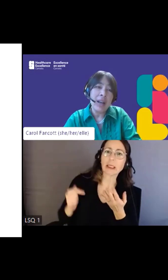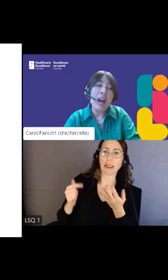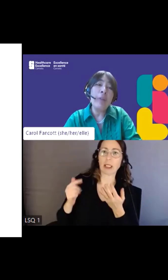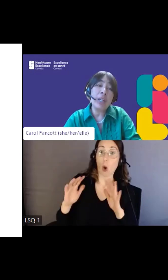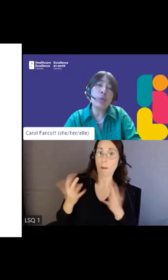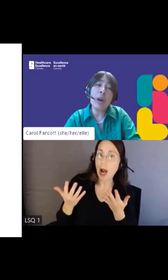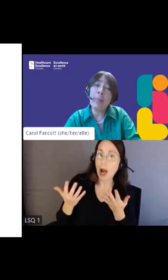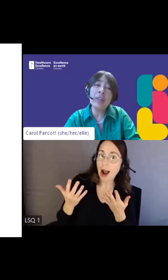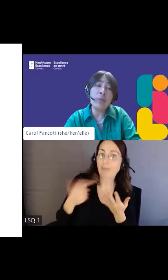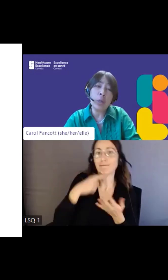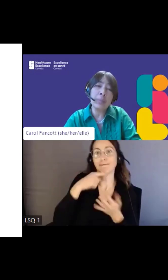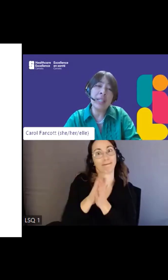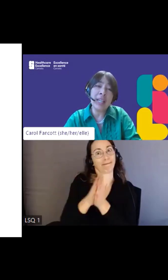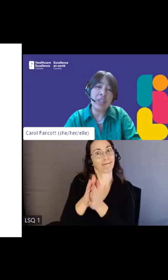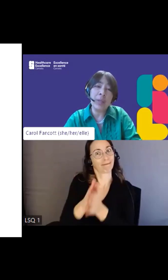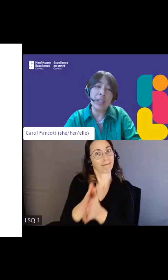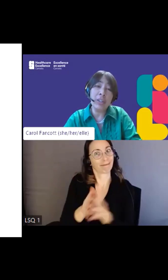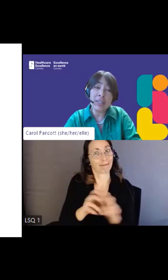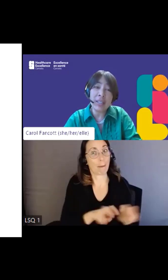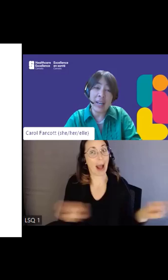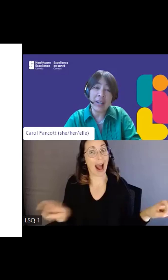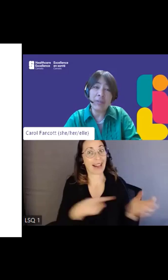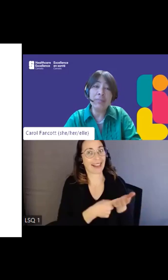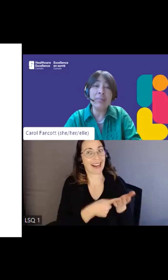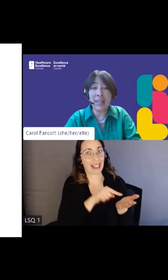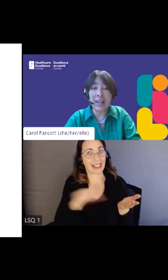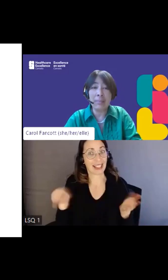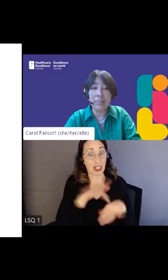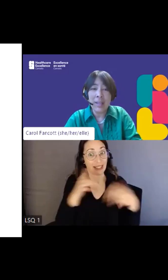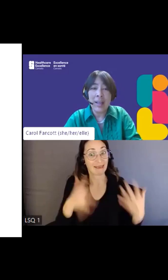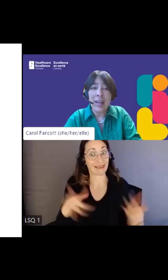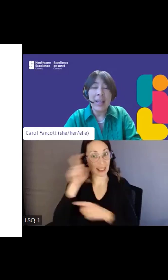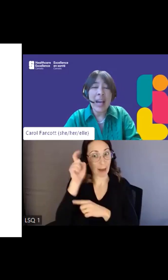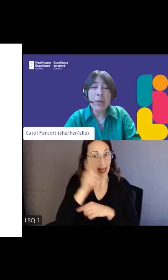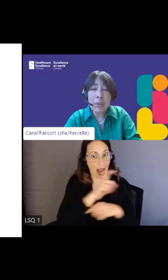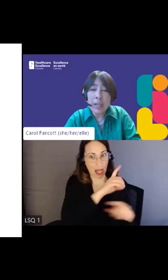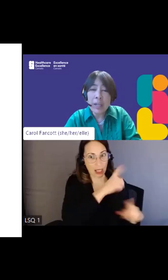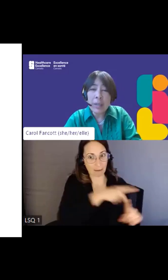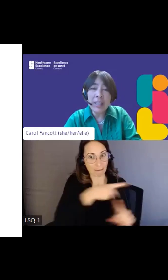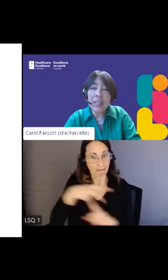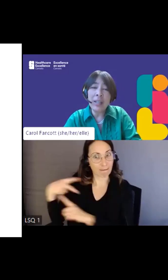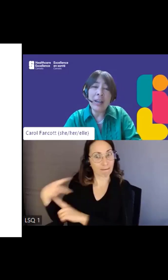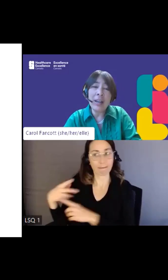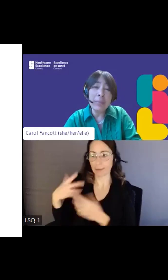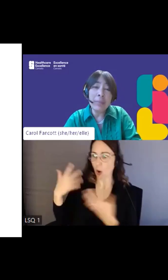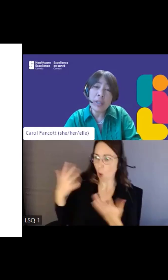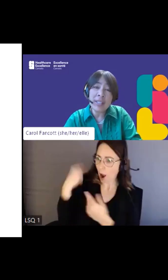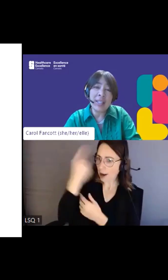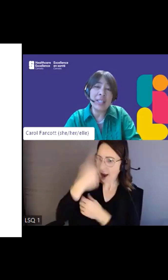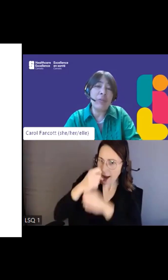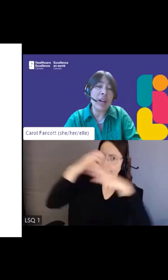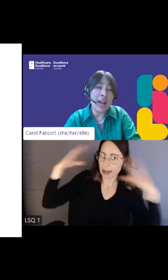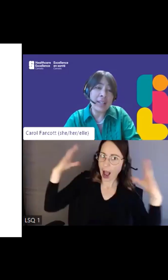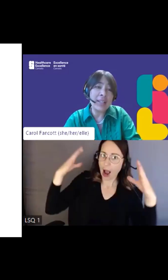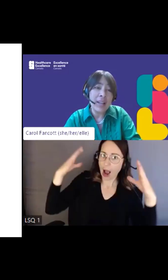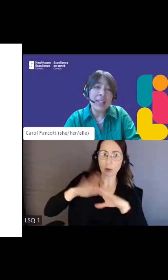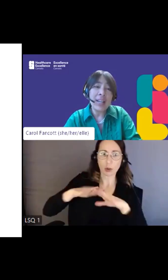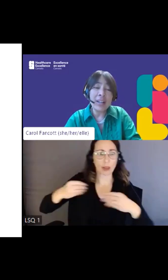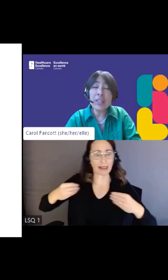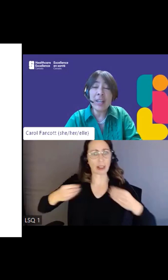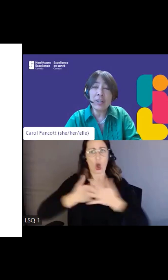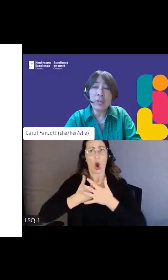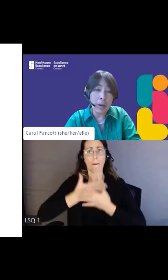expérience et voient à quoi ressemble en fait la gestion du traumatisme et à quel point c'est important pour nous, Canadiens, pour comprendre